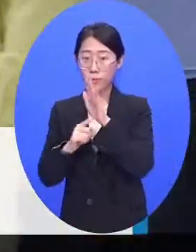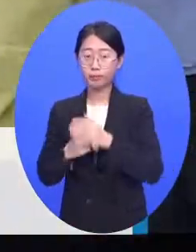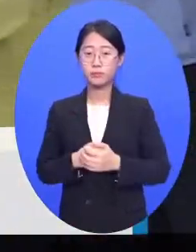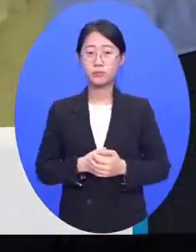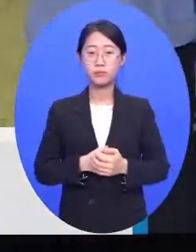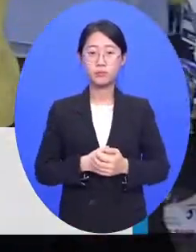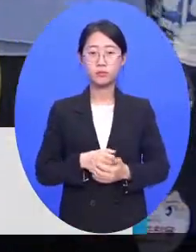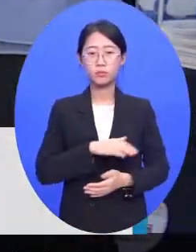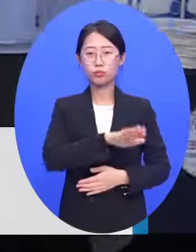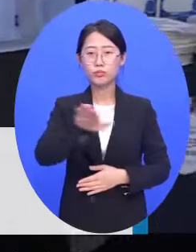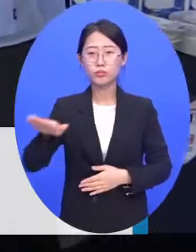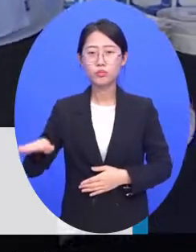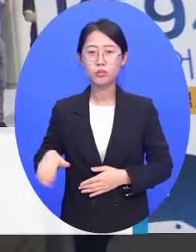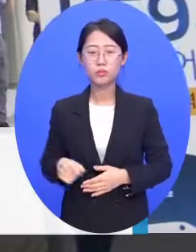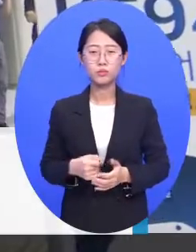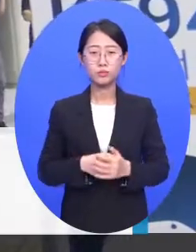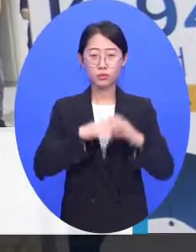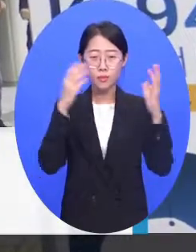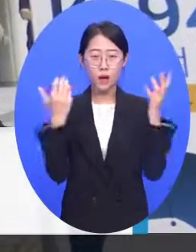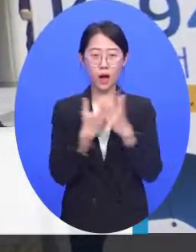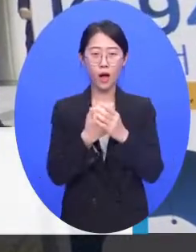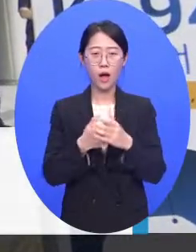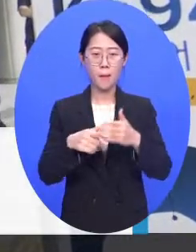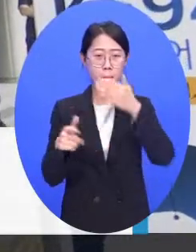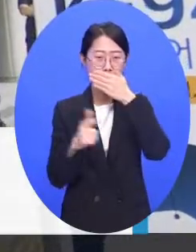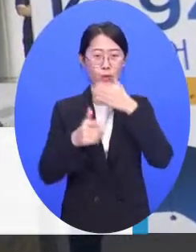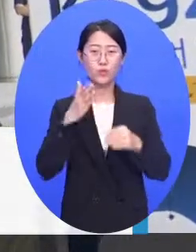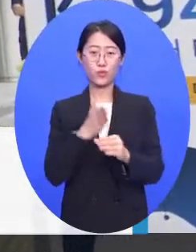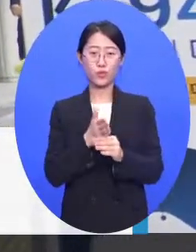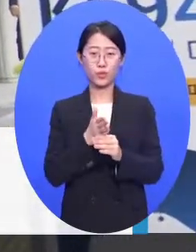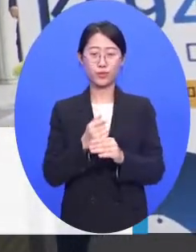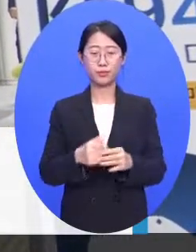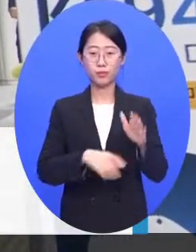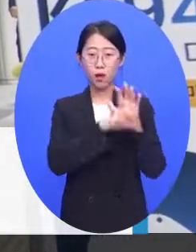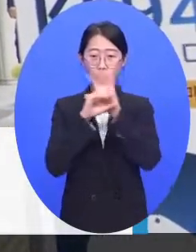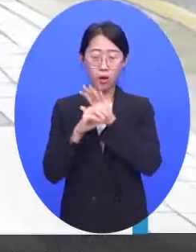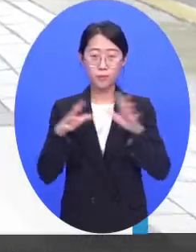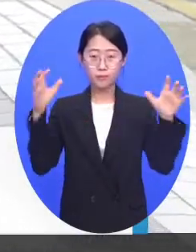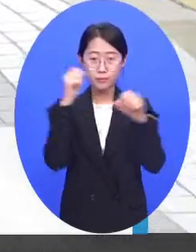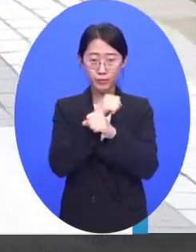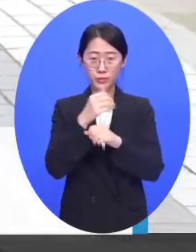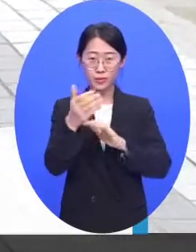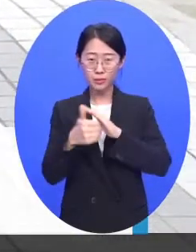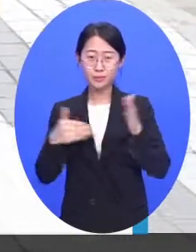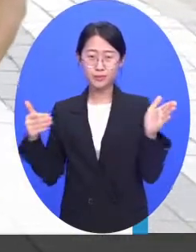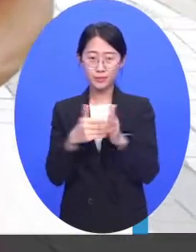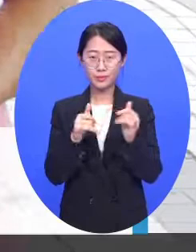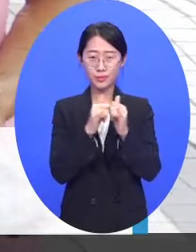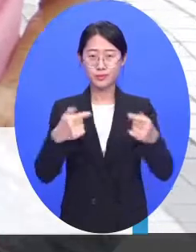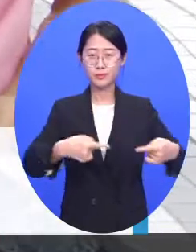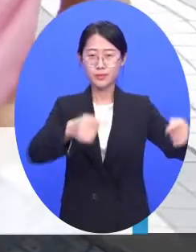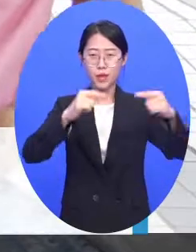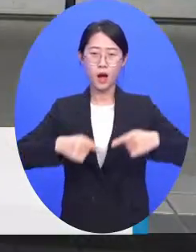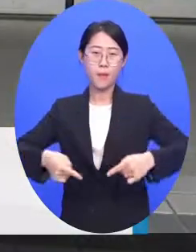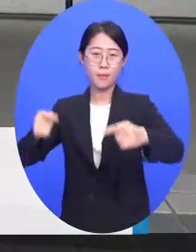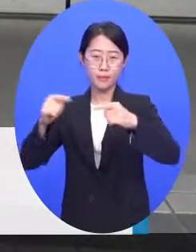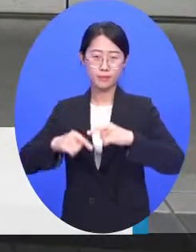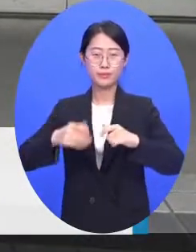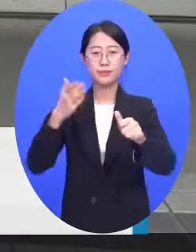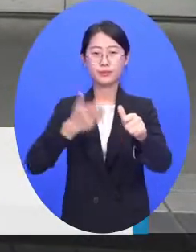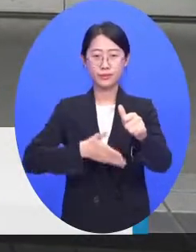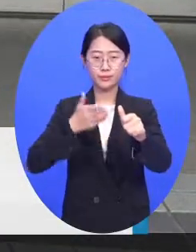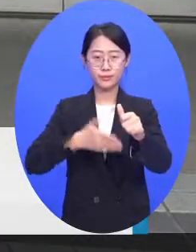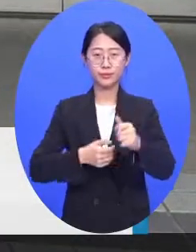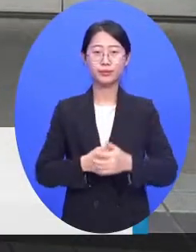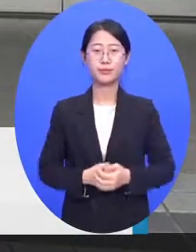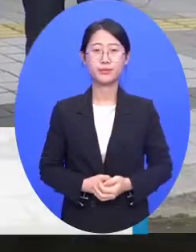천안시는 이번 캠페인을 통해 우리 모두가 방역의 주체라는 마음으로 코로나19가 끝날 때까지 성숙한 시민의식으로 시민 모두